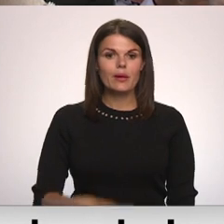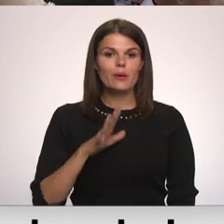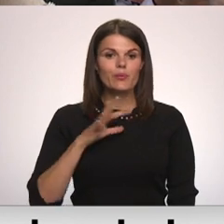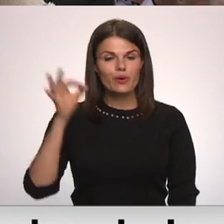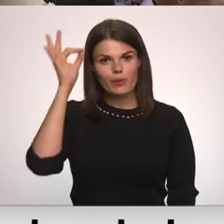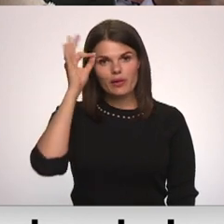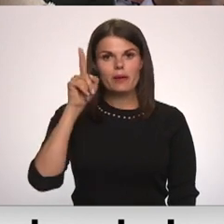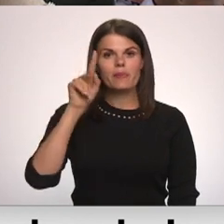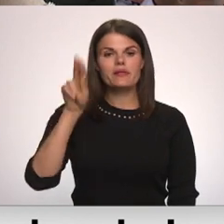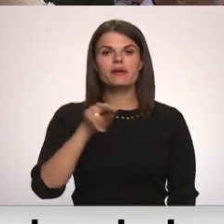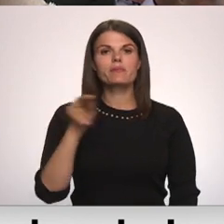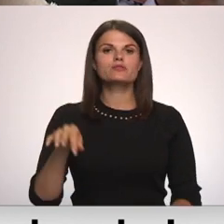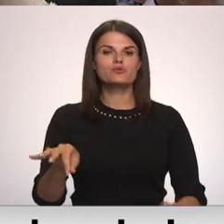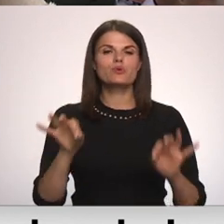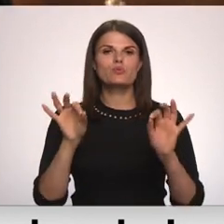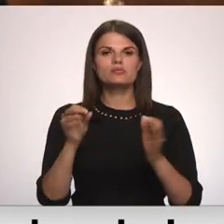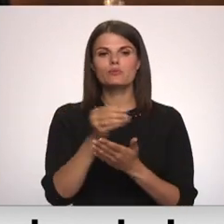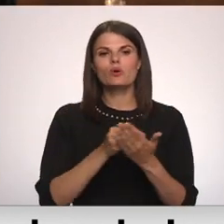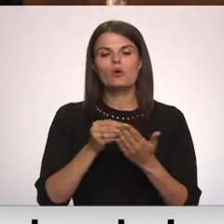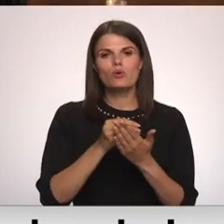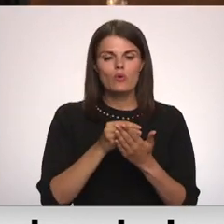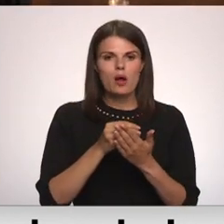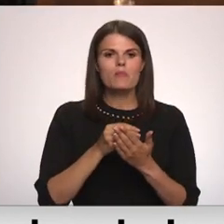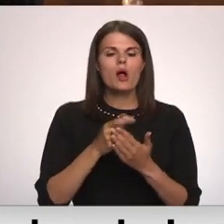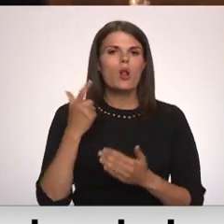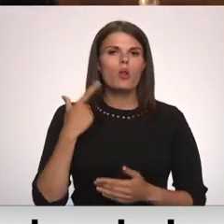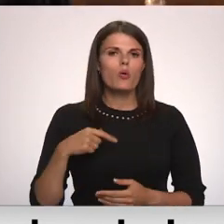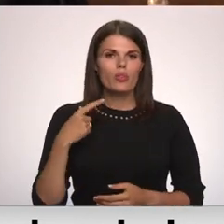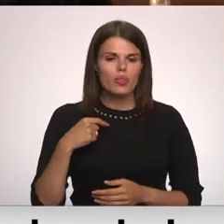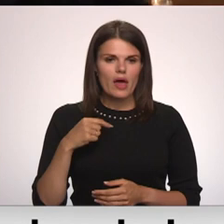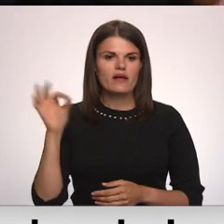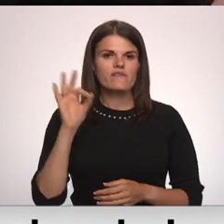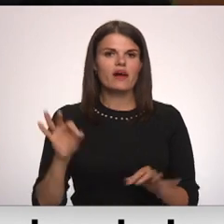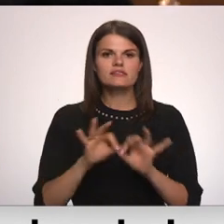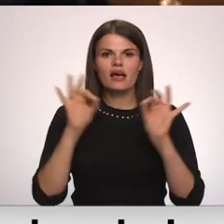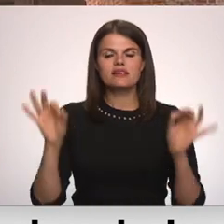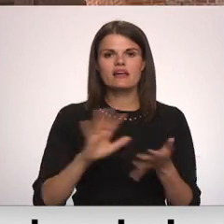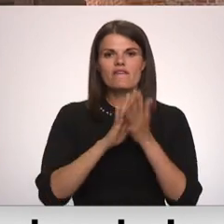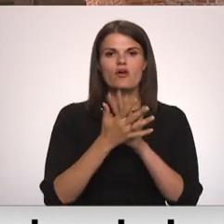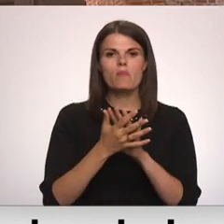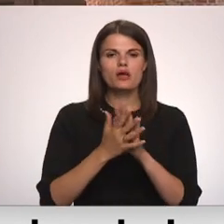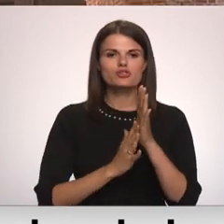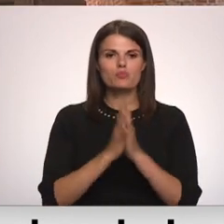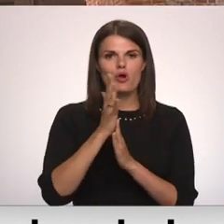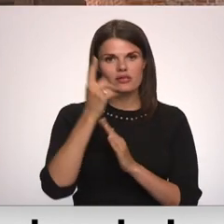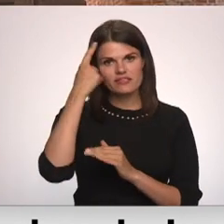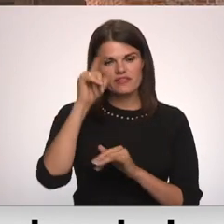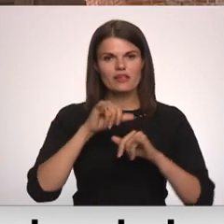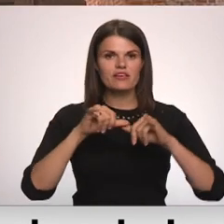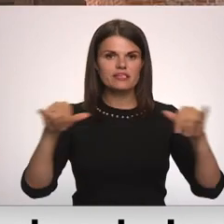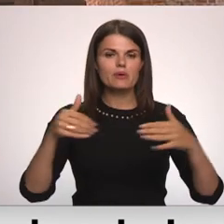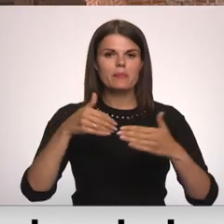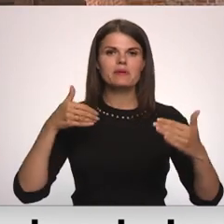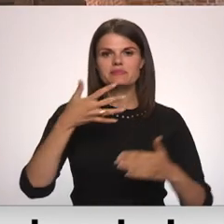Pieminēta Pētera baznīcas nozīmīgā loma Mārtiņa Lutera Vācijā aizsāktās reformācijas progresīvo ideju izplatīšanā